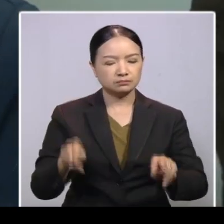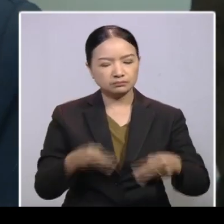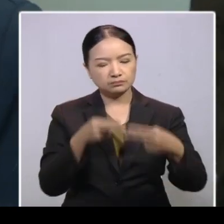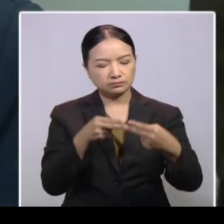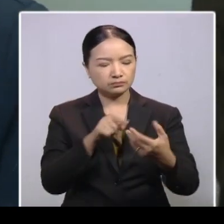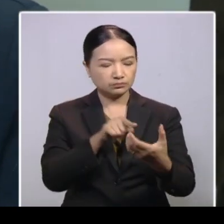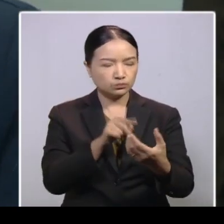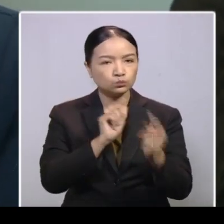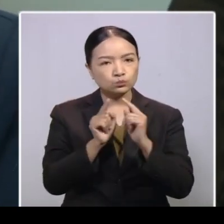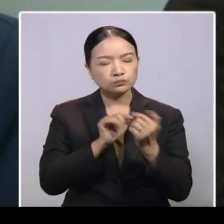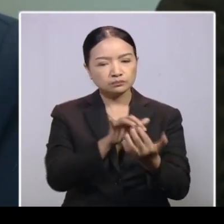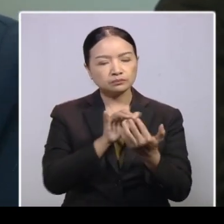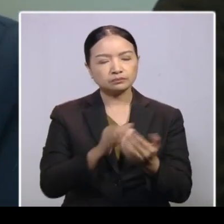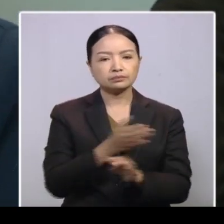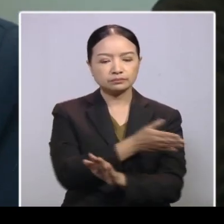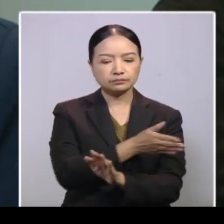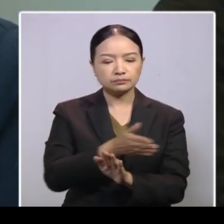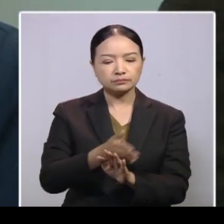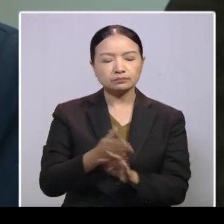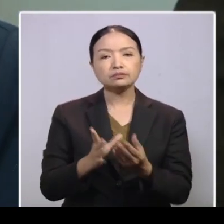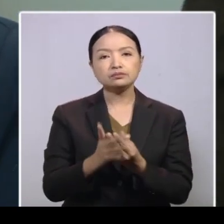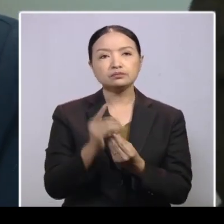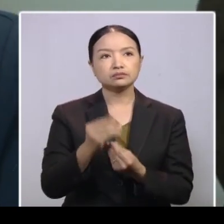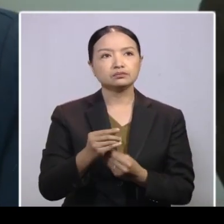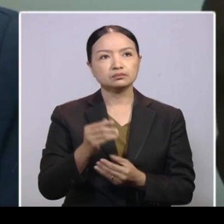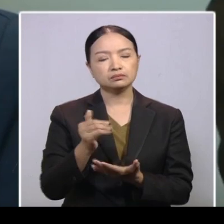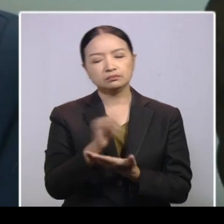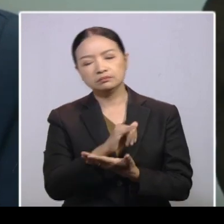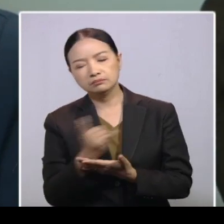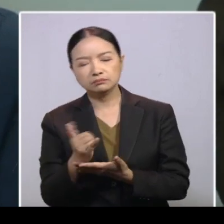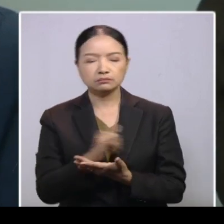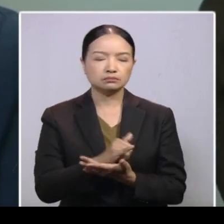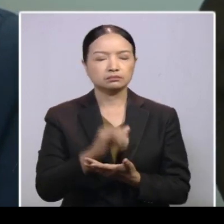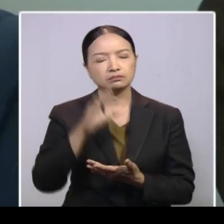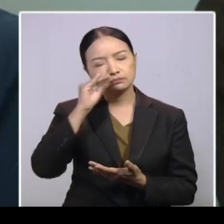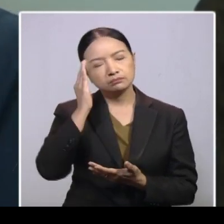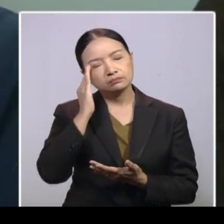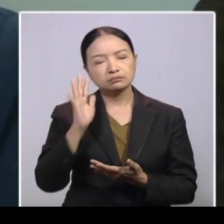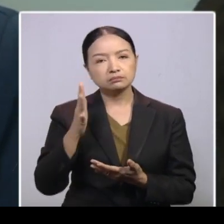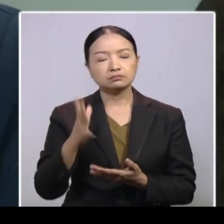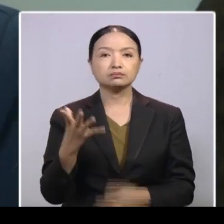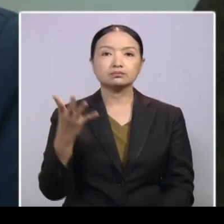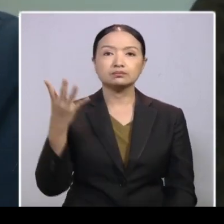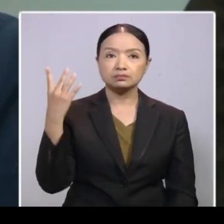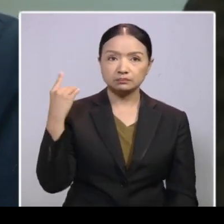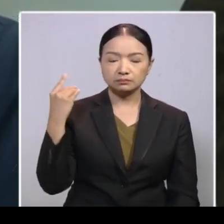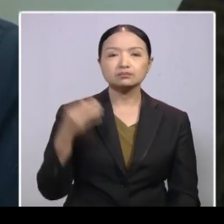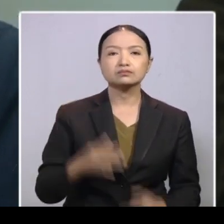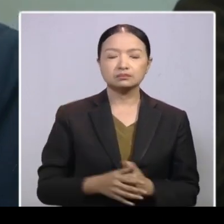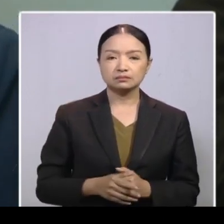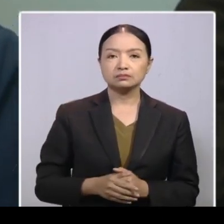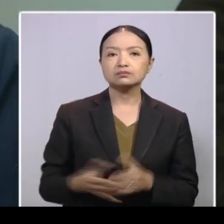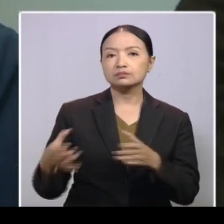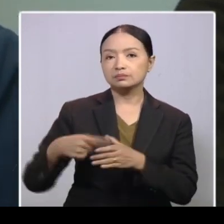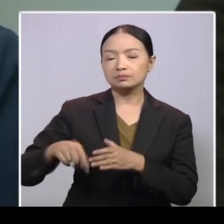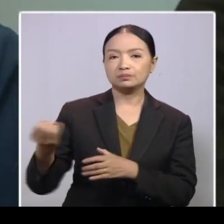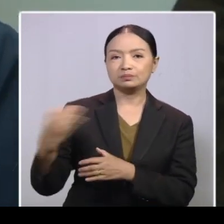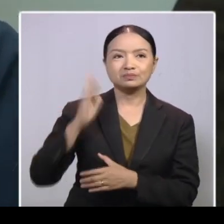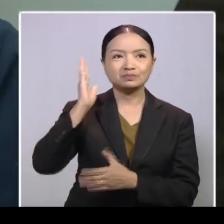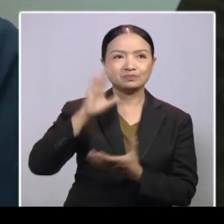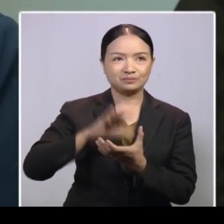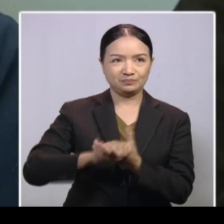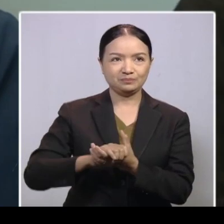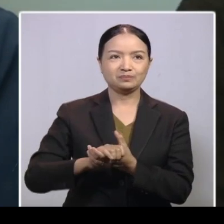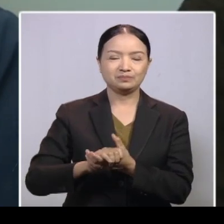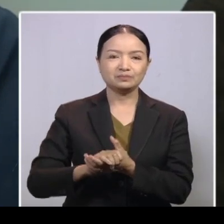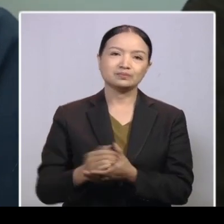ศัพท์ก็ทำให้ตลอดสัปดาห์ที่ผ่านมาเนี่ยนะฮะนอนไม่หลับแม้แต่วันเดียวนะครับจนเมื่อวานนี้เนี่ยฮะเจ้าที่แจ้งนะครับว่าสามีจะได้กลับบ้านเป็นล็